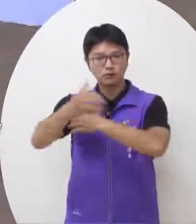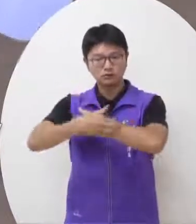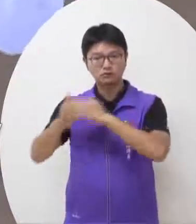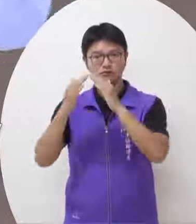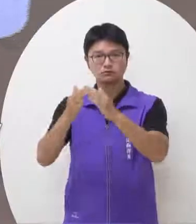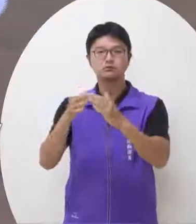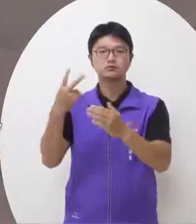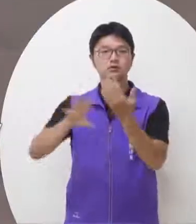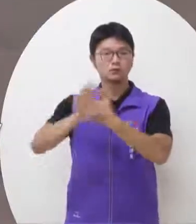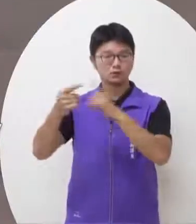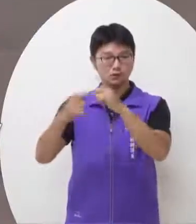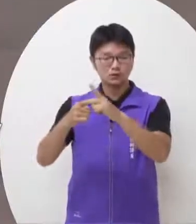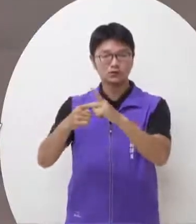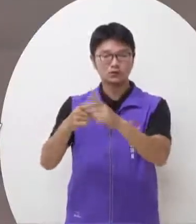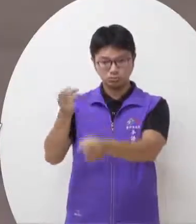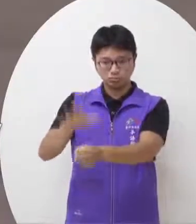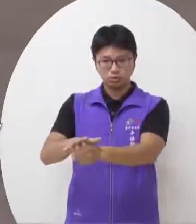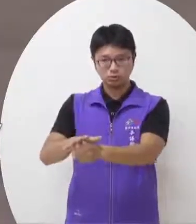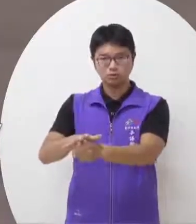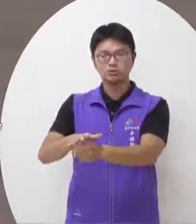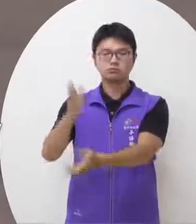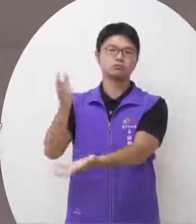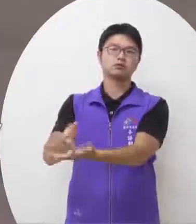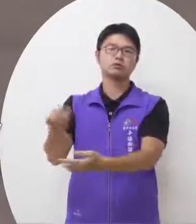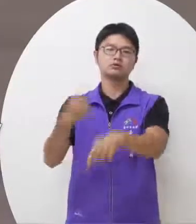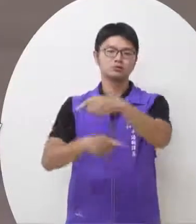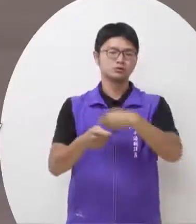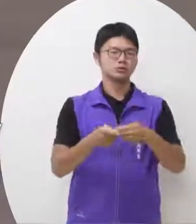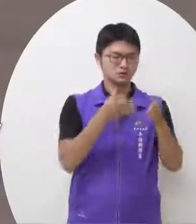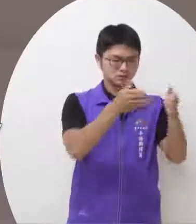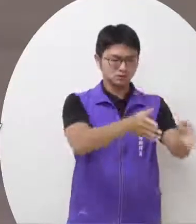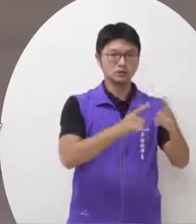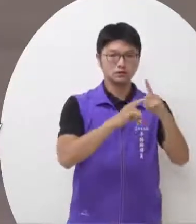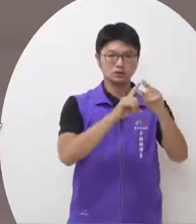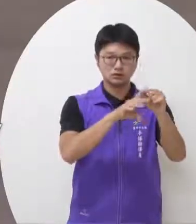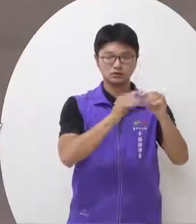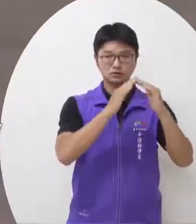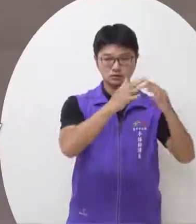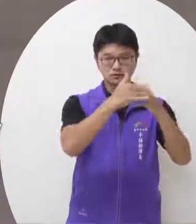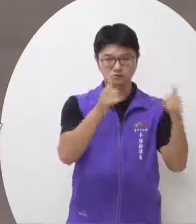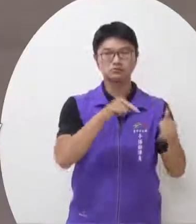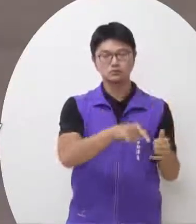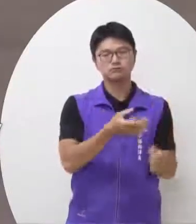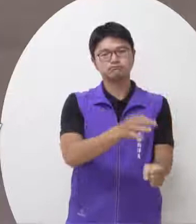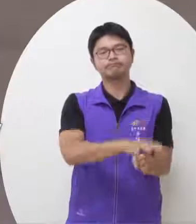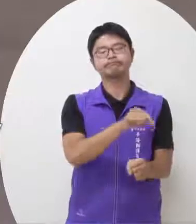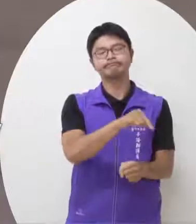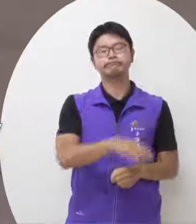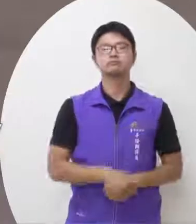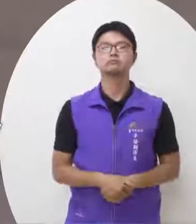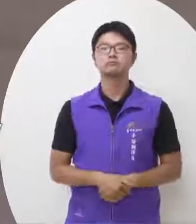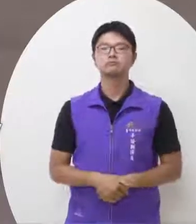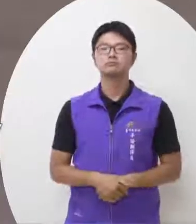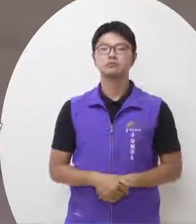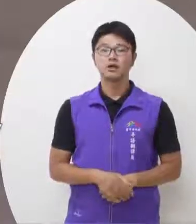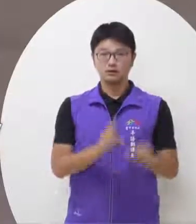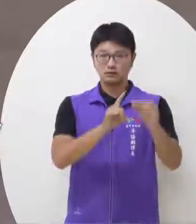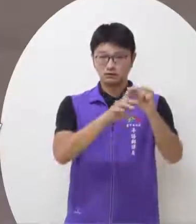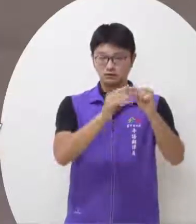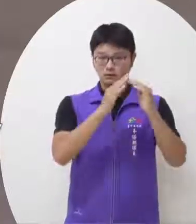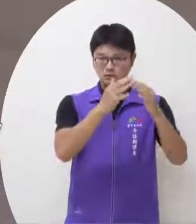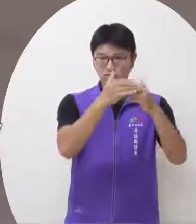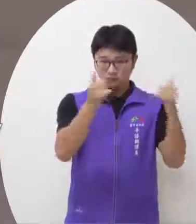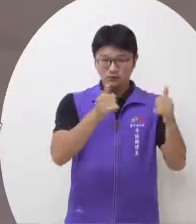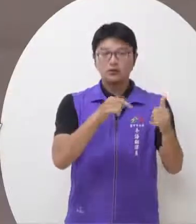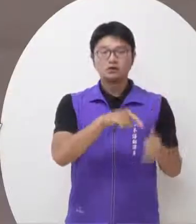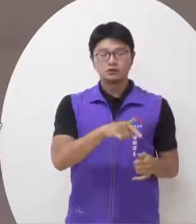钱挪作把它调整作只要是台中市民，那是台中市民，